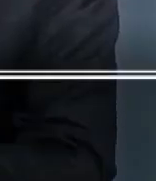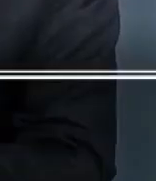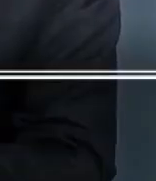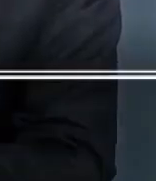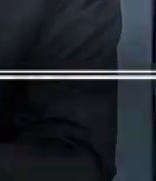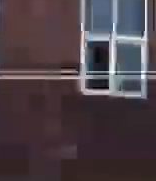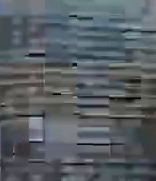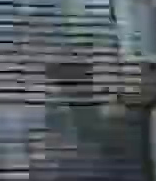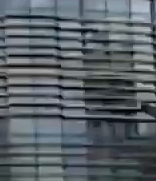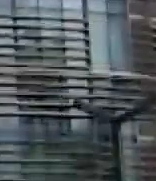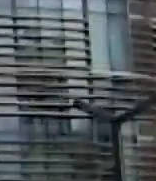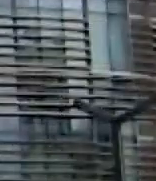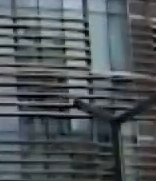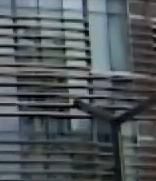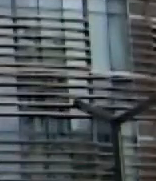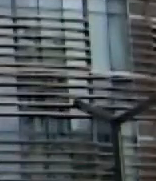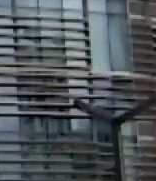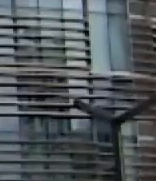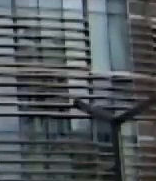사랑의 교회라는 거죠.